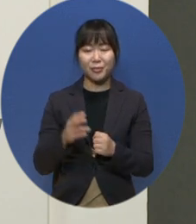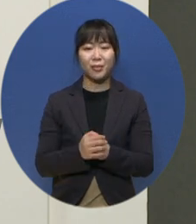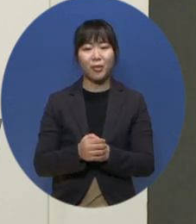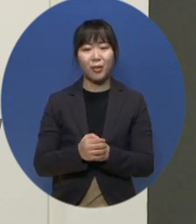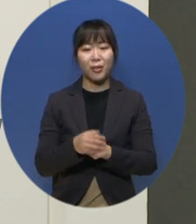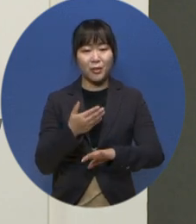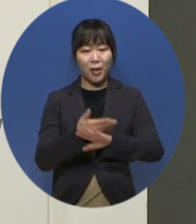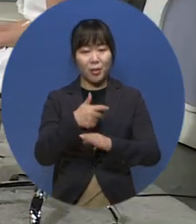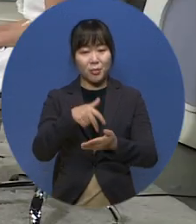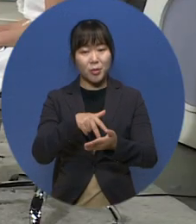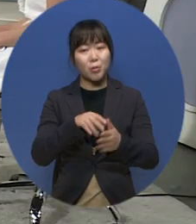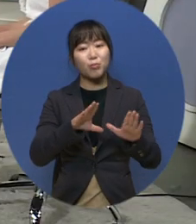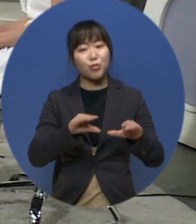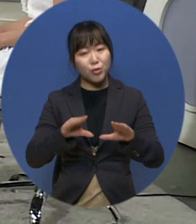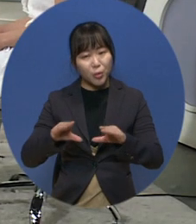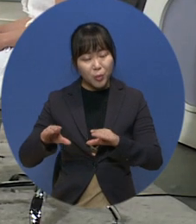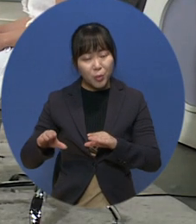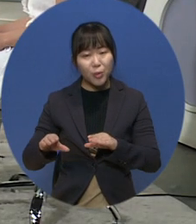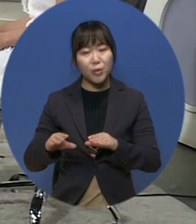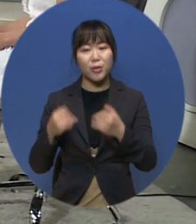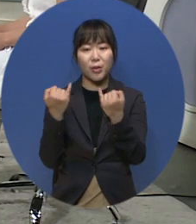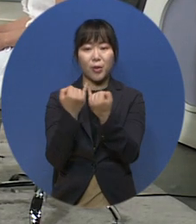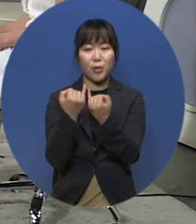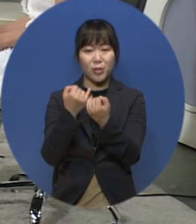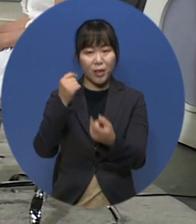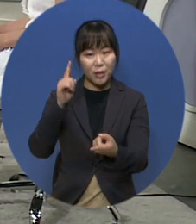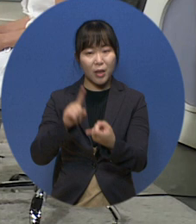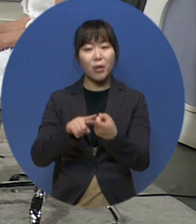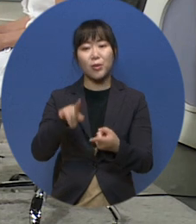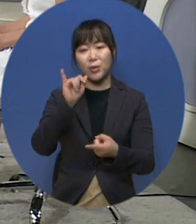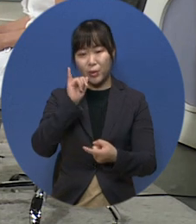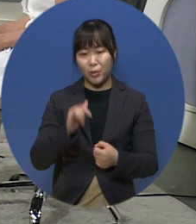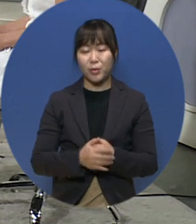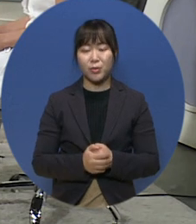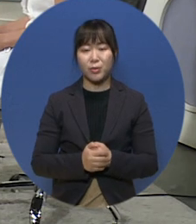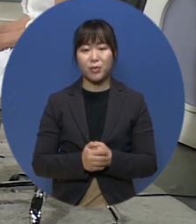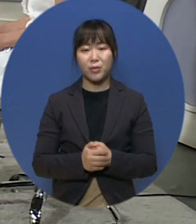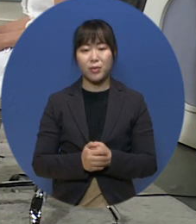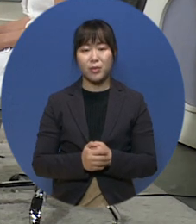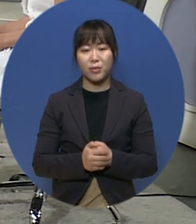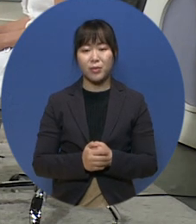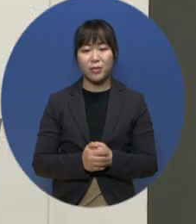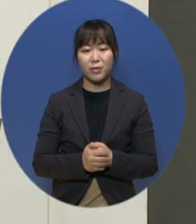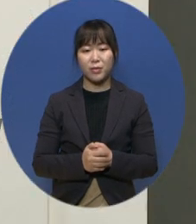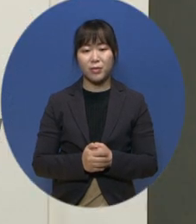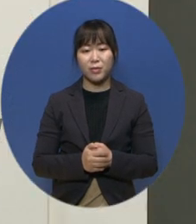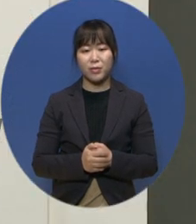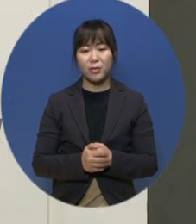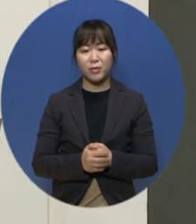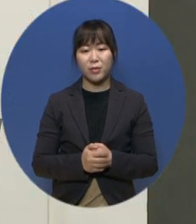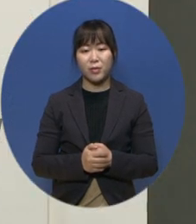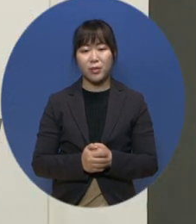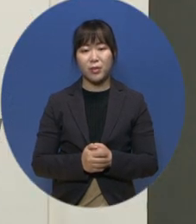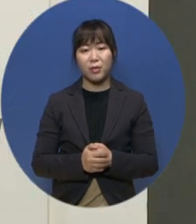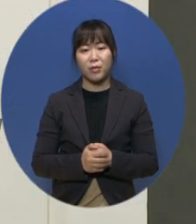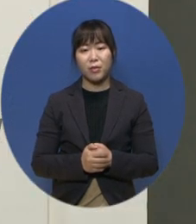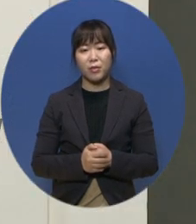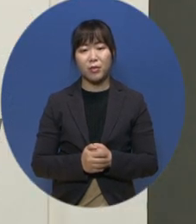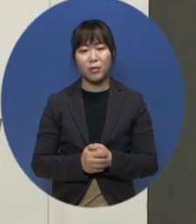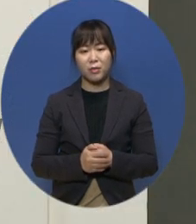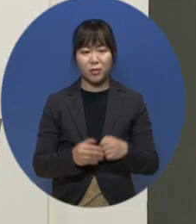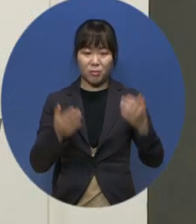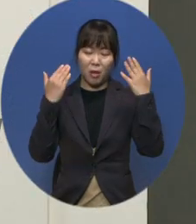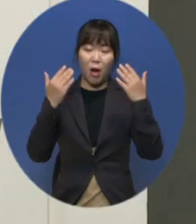어떤 면에서 오히려 여성적인 면이 많아. 그런 거 보니까 그 학력이